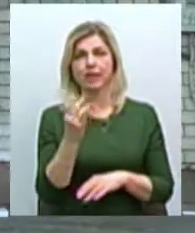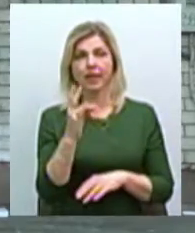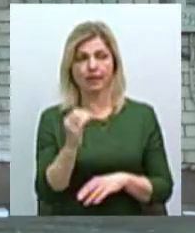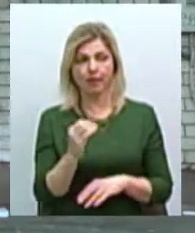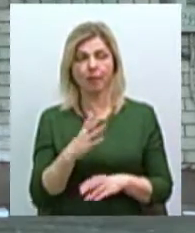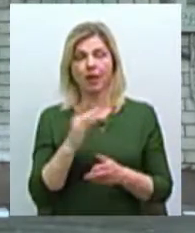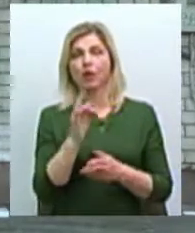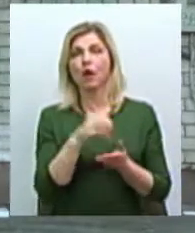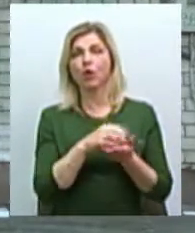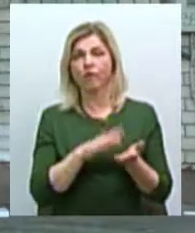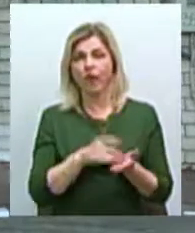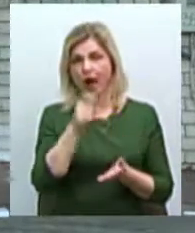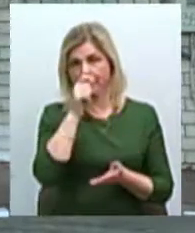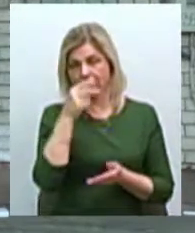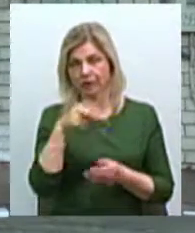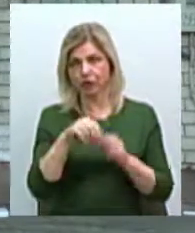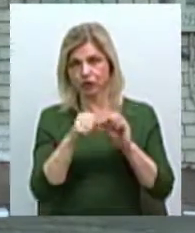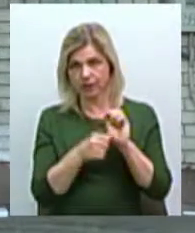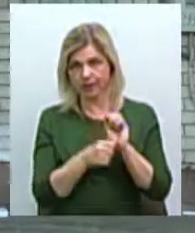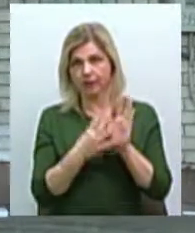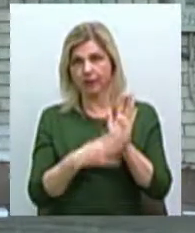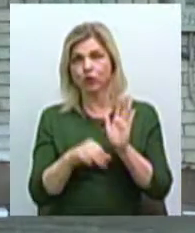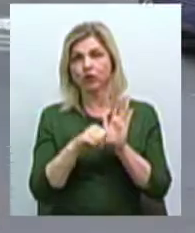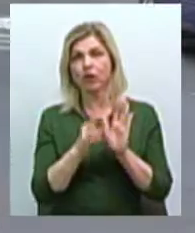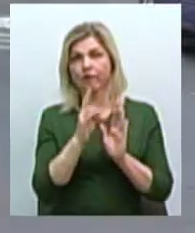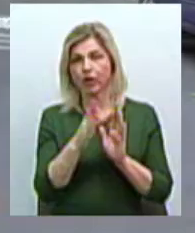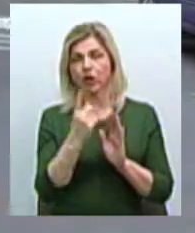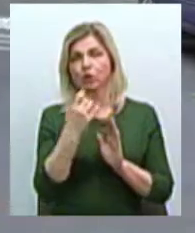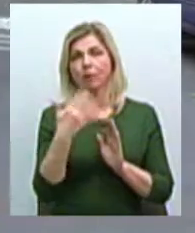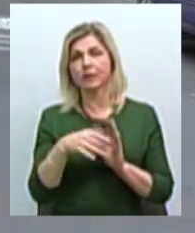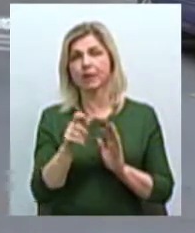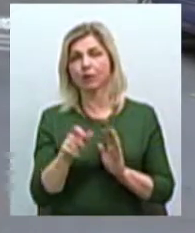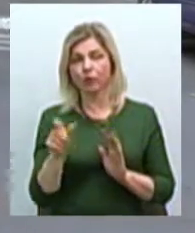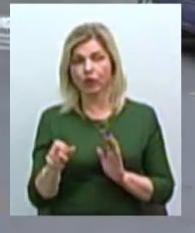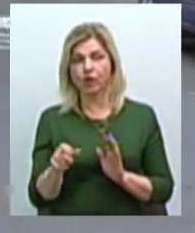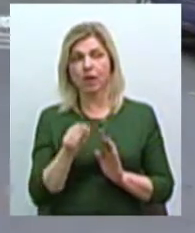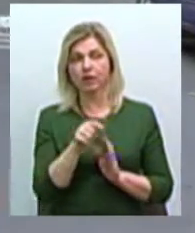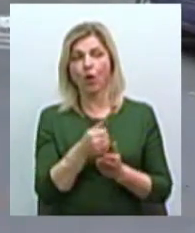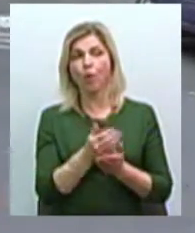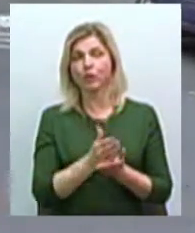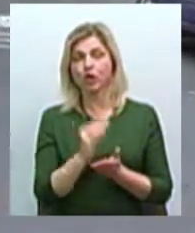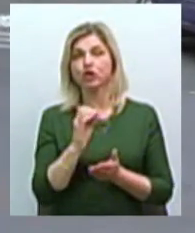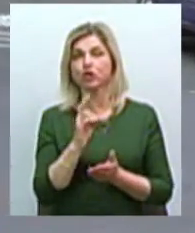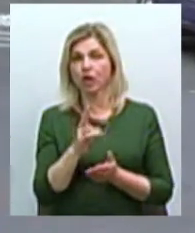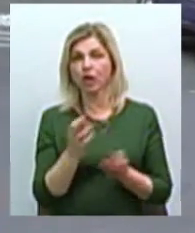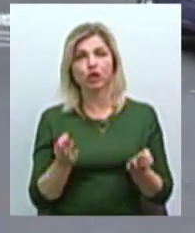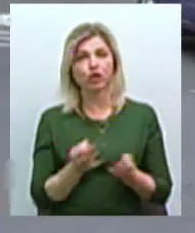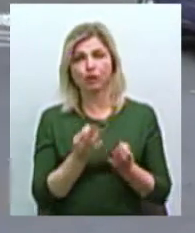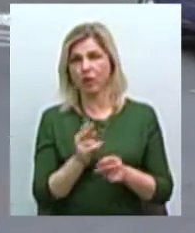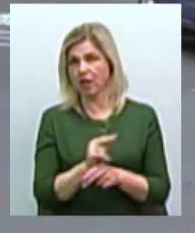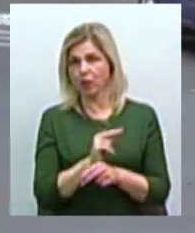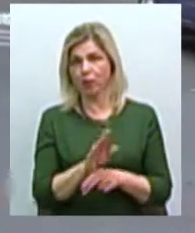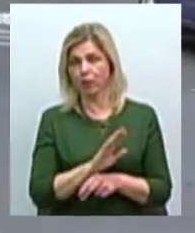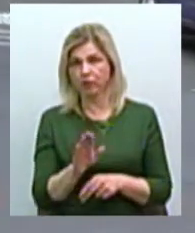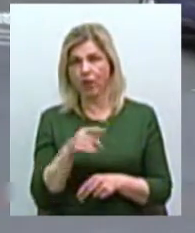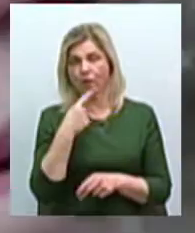квітні 2016 року. 96 квартир, 150 мешканців. Поки обслуговувалися ЖЕКом, нічого не ремонтувалося,